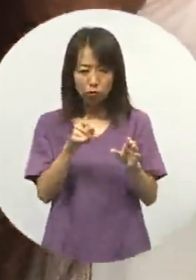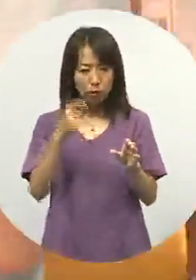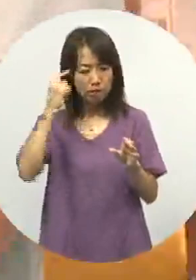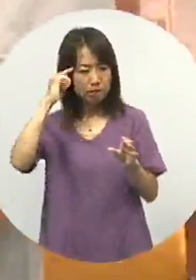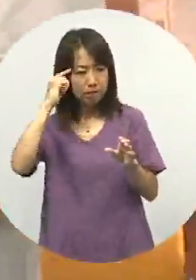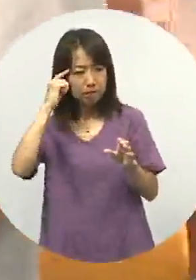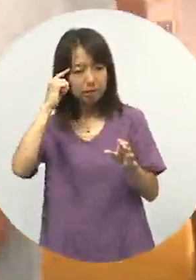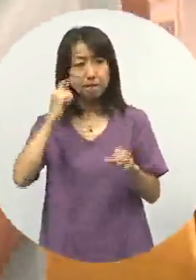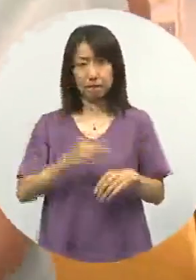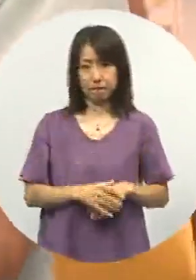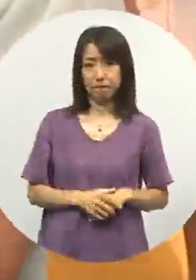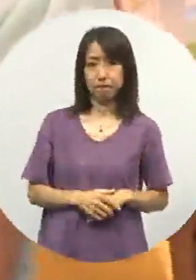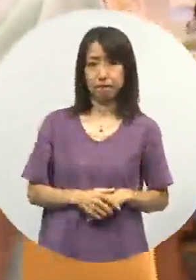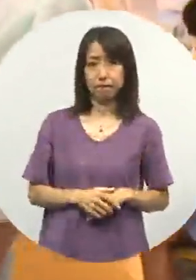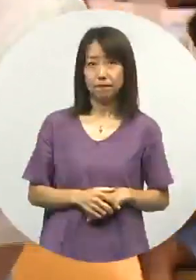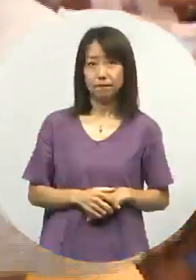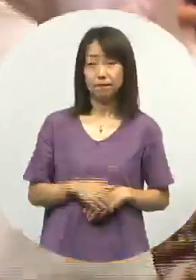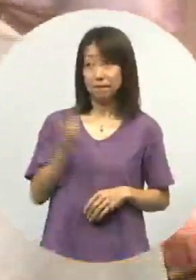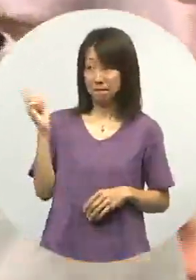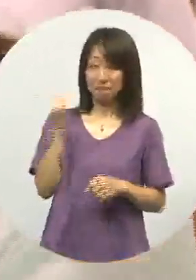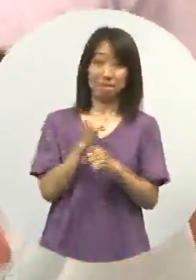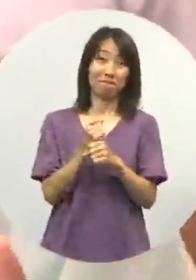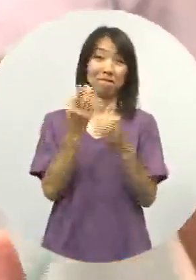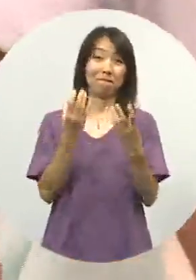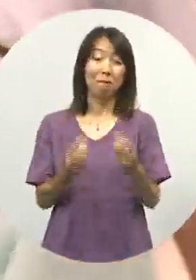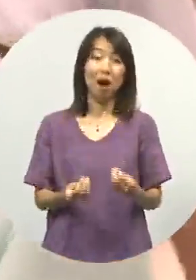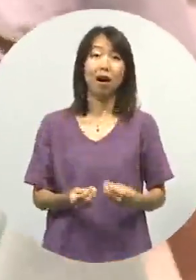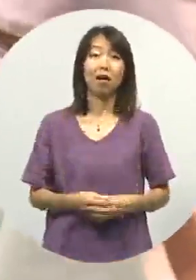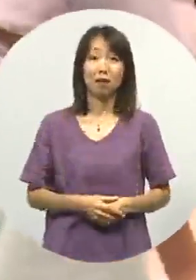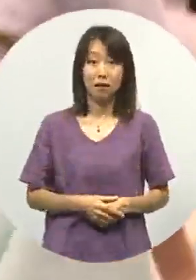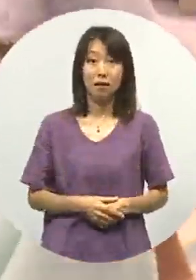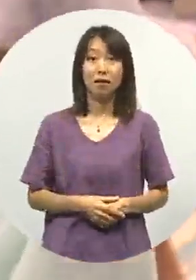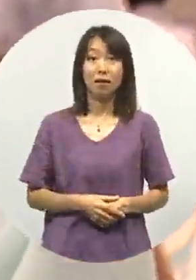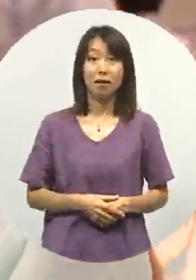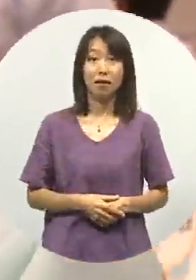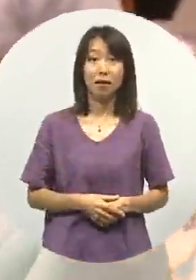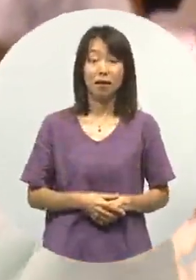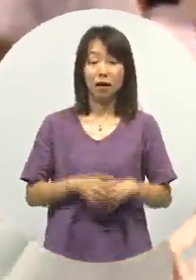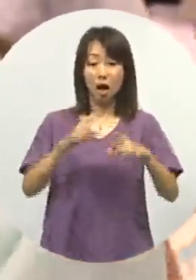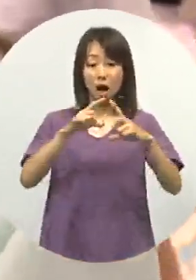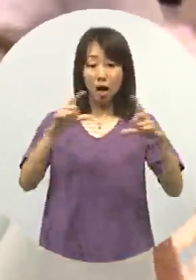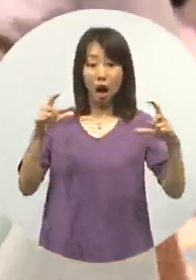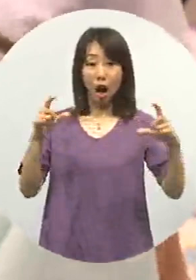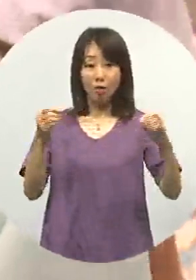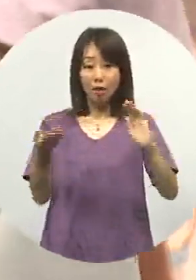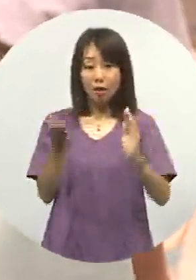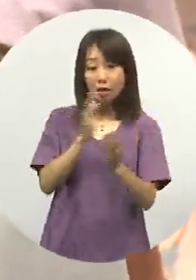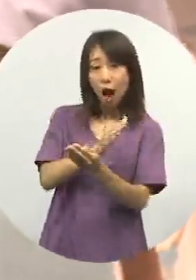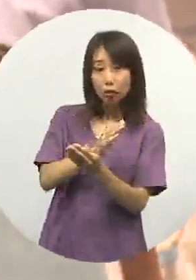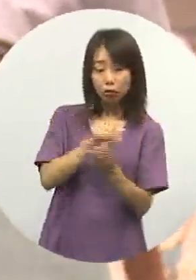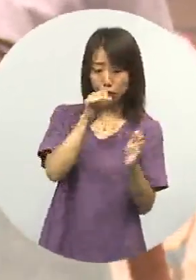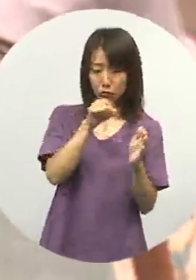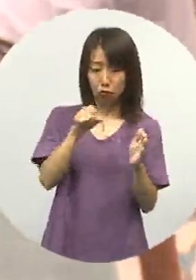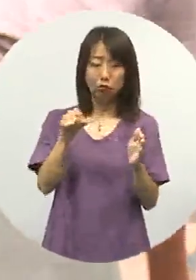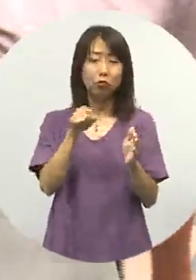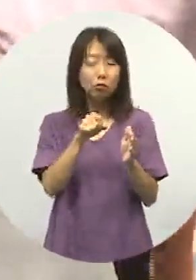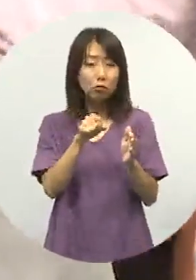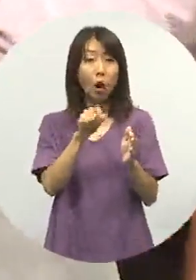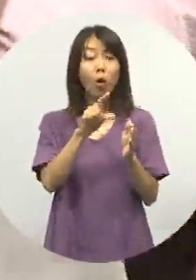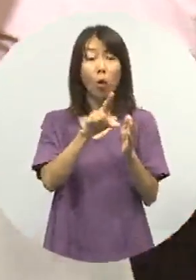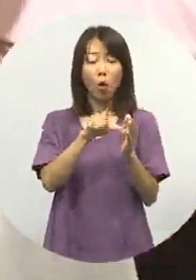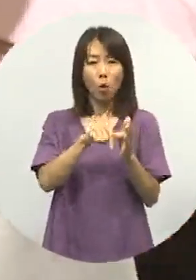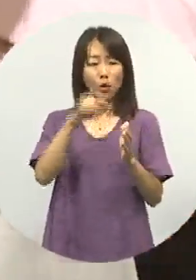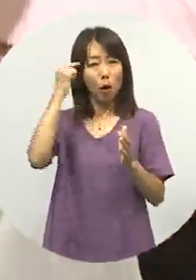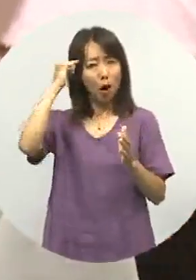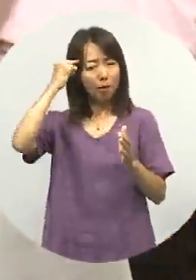。 完成です。しおりができました。逆から打っていくのってなかなか頭を使